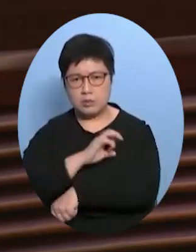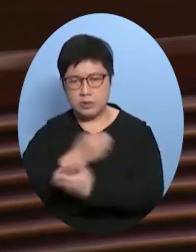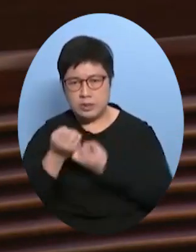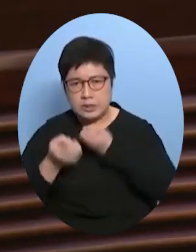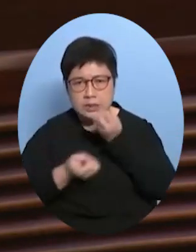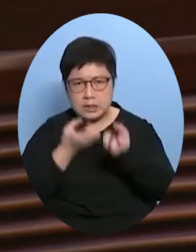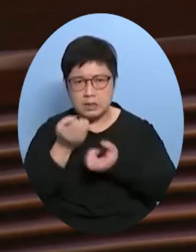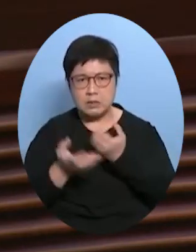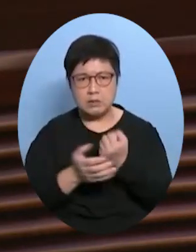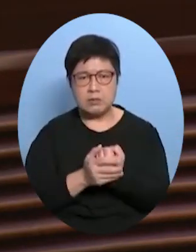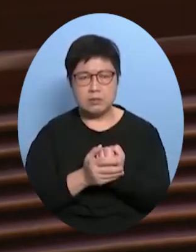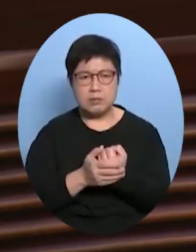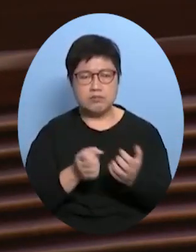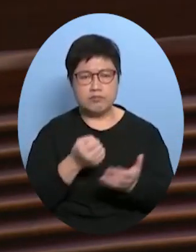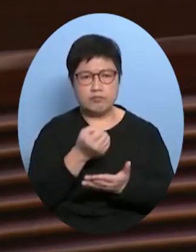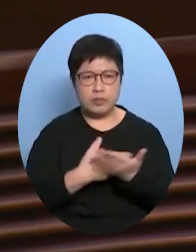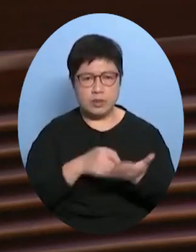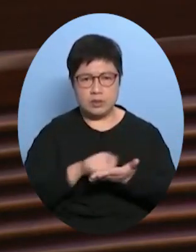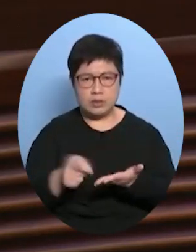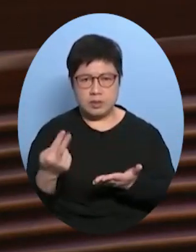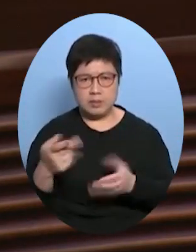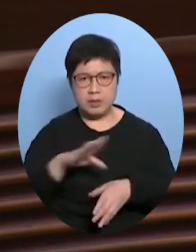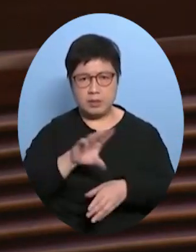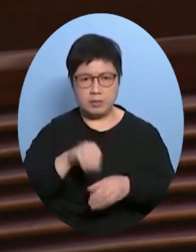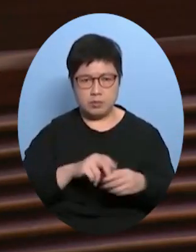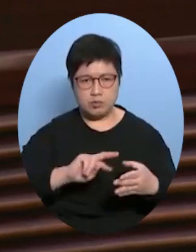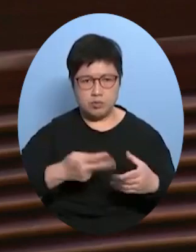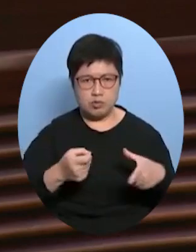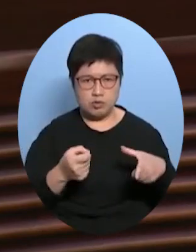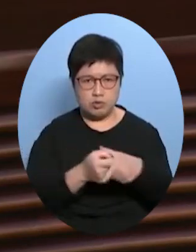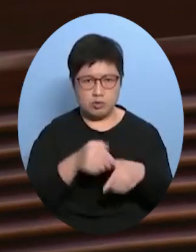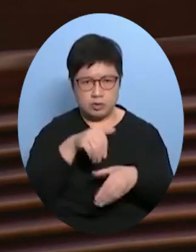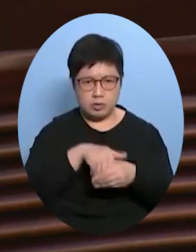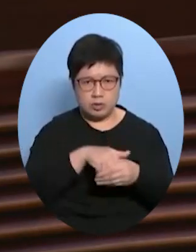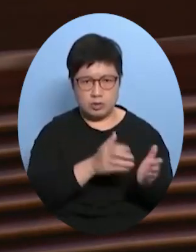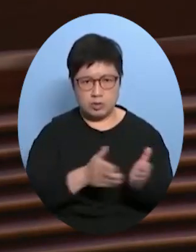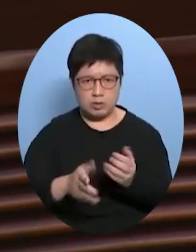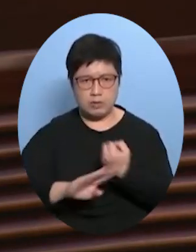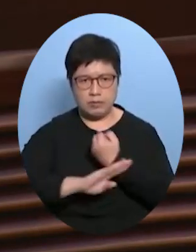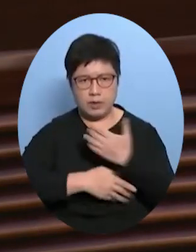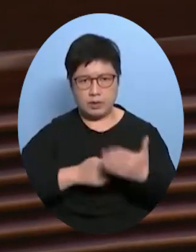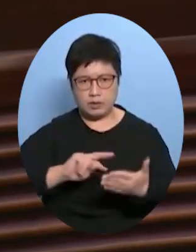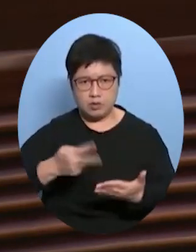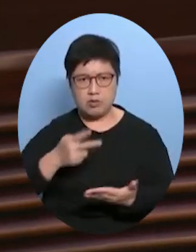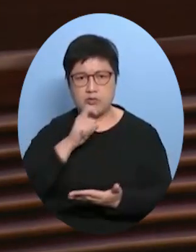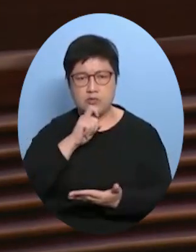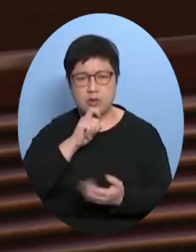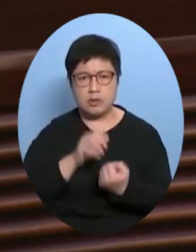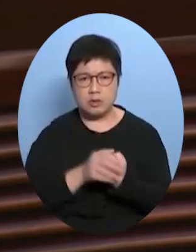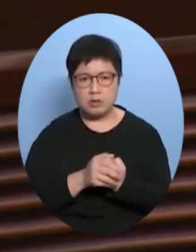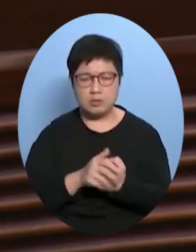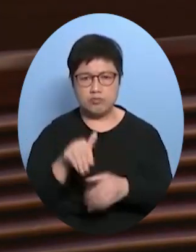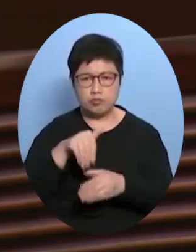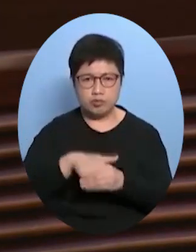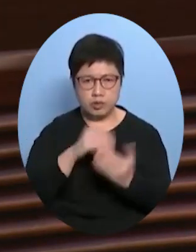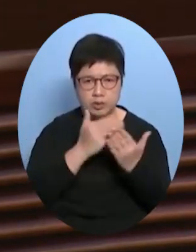條例草案亦都包含了有關改善公共選舉安排的相關法例修訂，以優化選